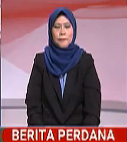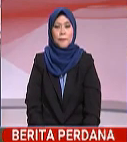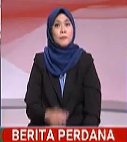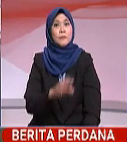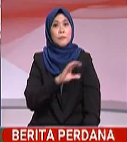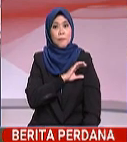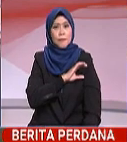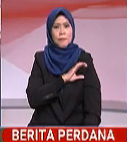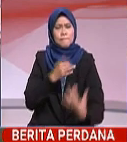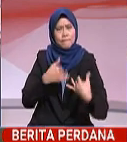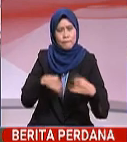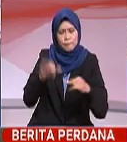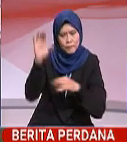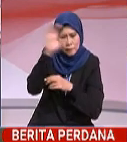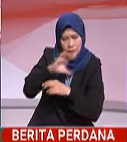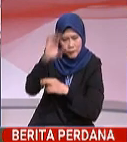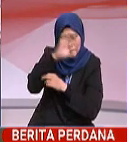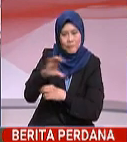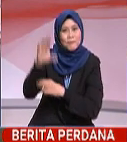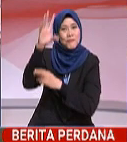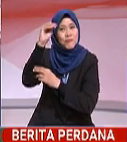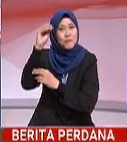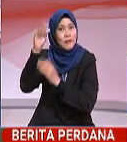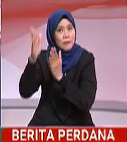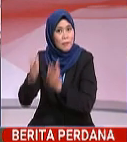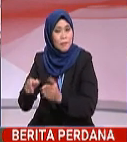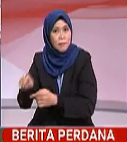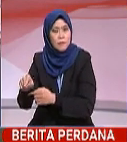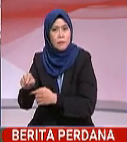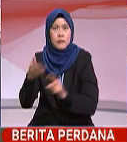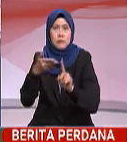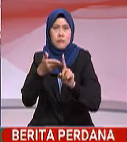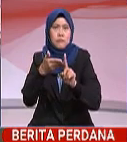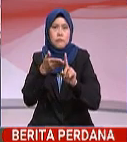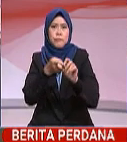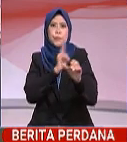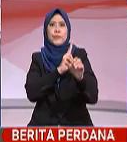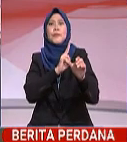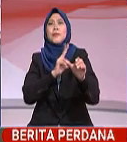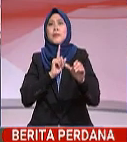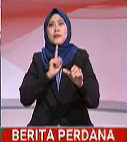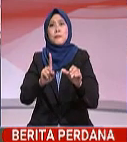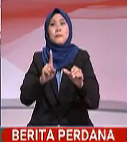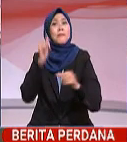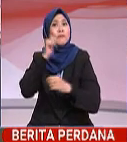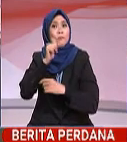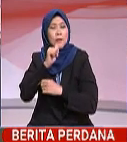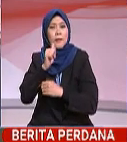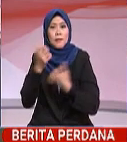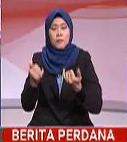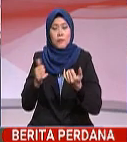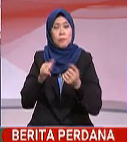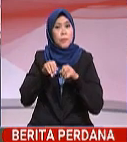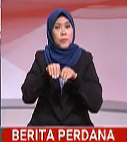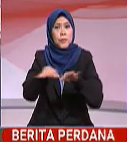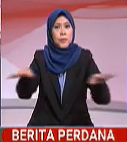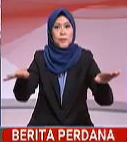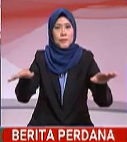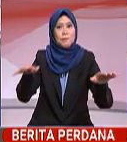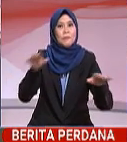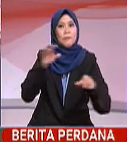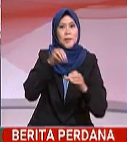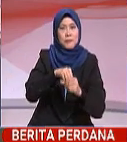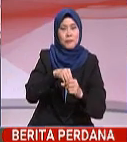Polis masih mengesan seorang lelaki yang didakwa memutatkan seorang wanita Islam sehingga menjadi tular dalam media